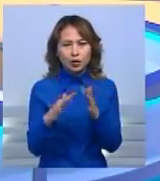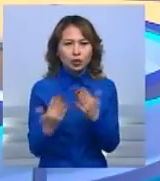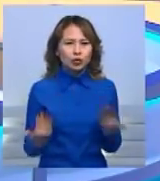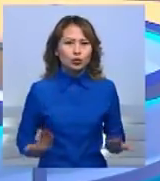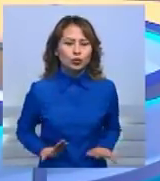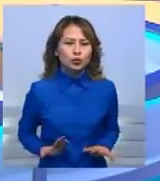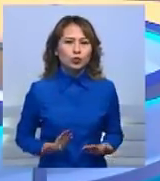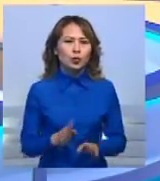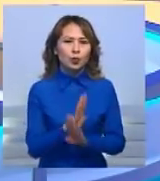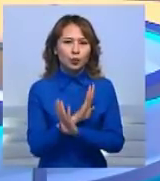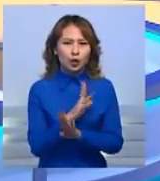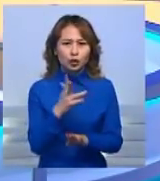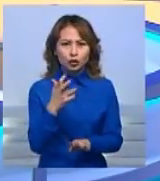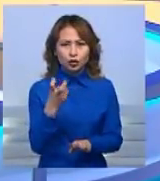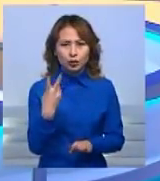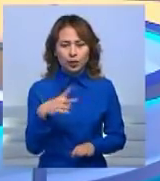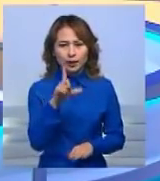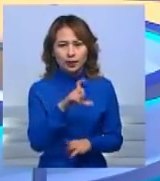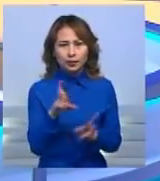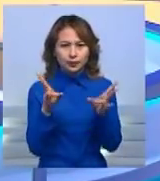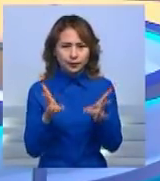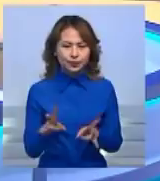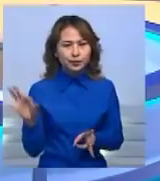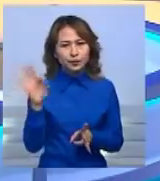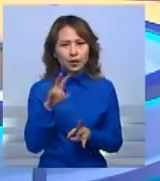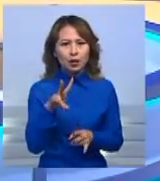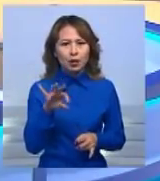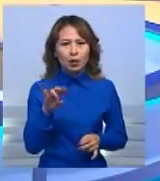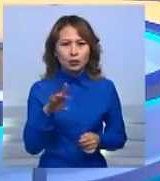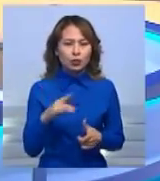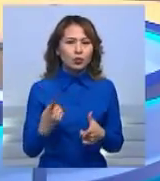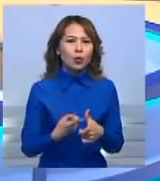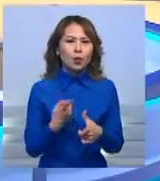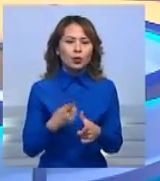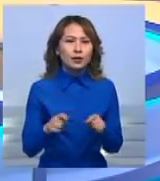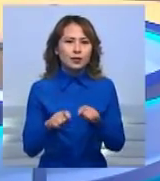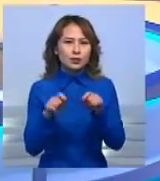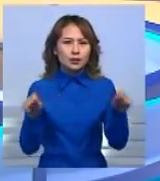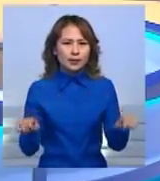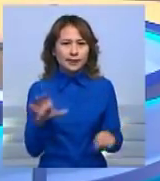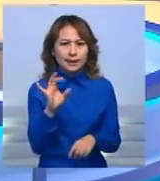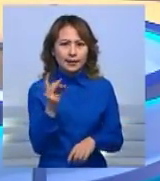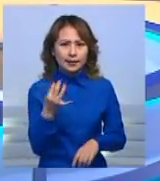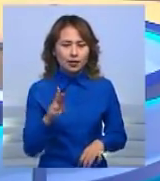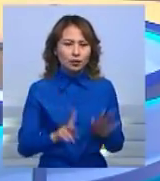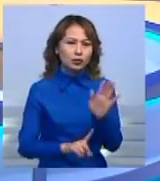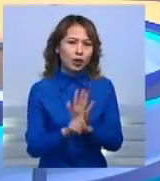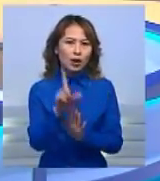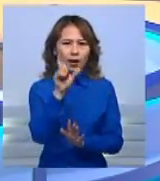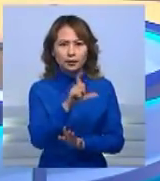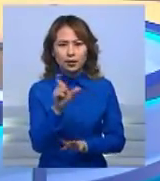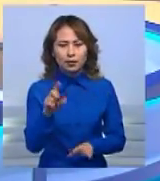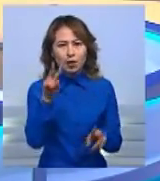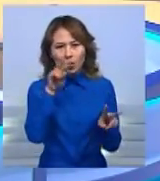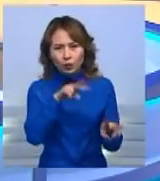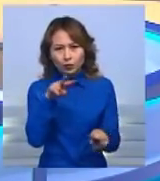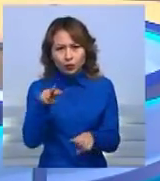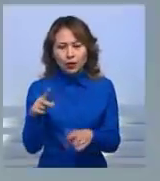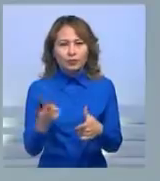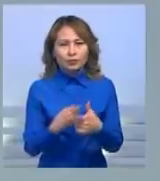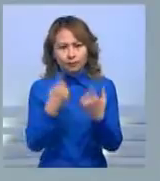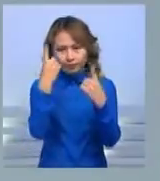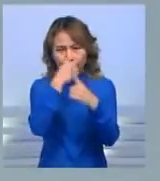тұрғын қаза тапты, тағы 320-дан астам адам жараланған. Бұл туралы Лондонда орналасқан Сириядағы адам құқықтарын бақылаушы орталық